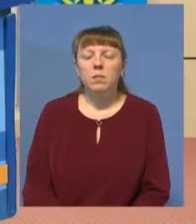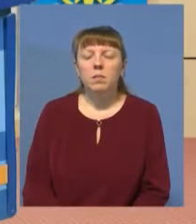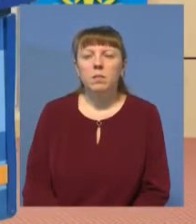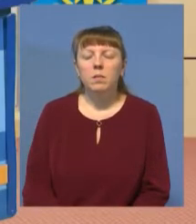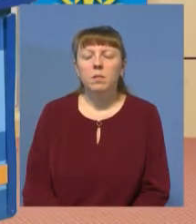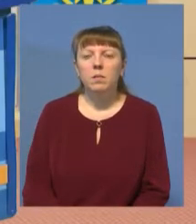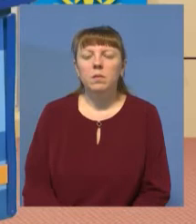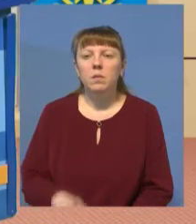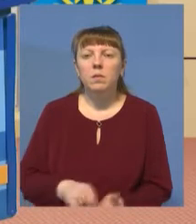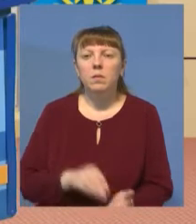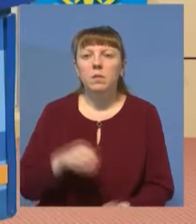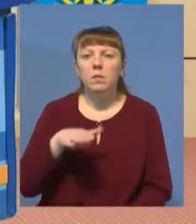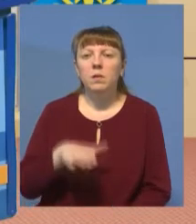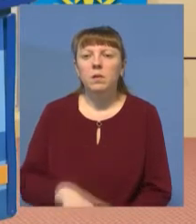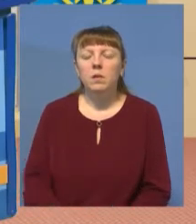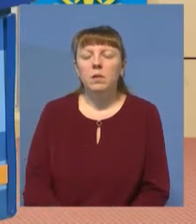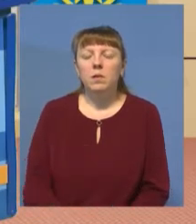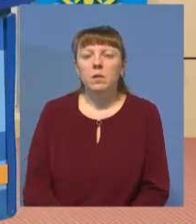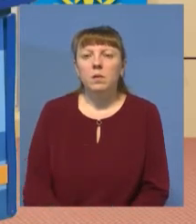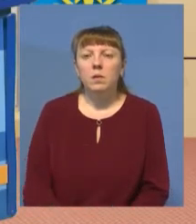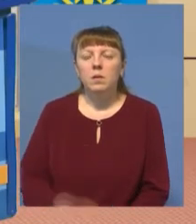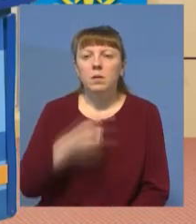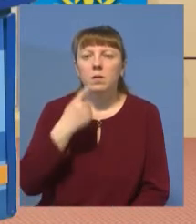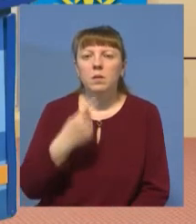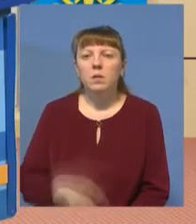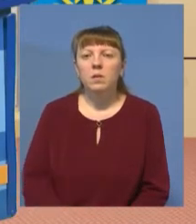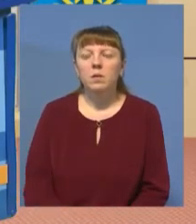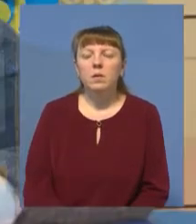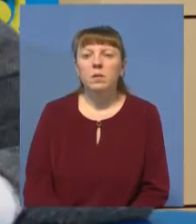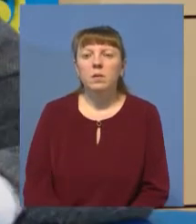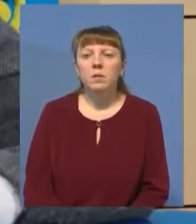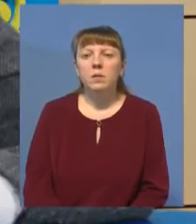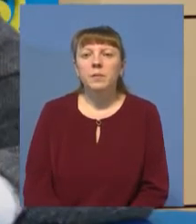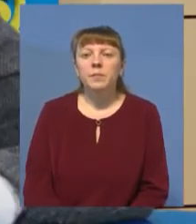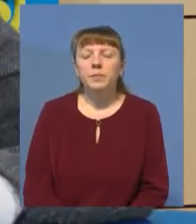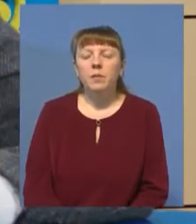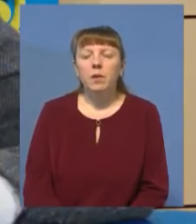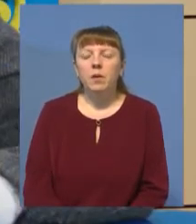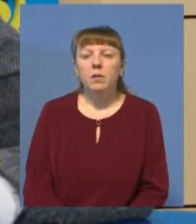с применением аудио-видеофиксации. Российская Федерация же, напротив, у них идет